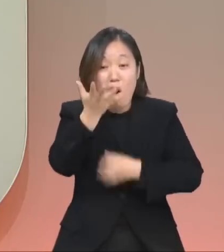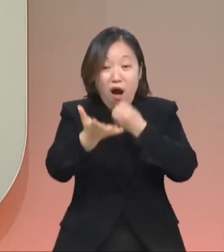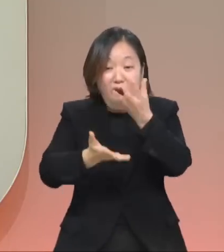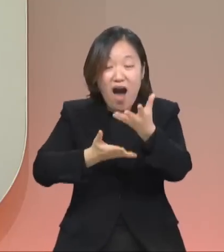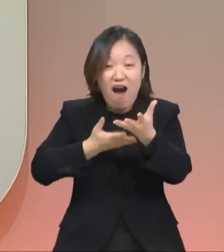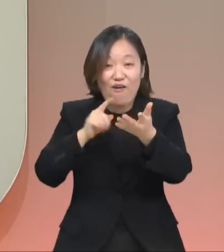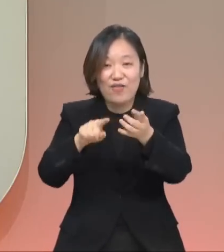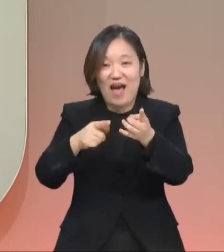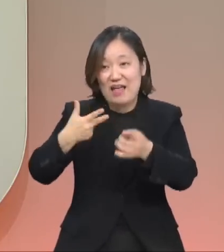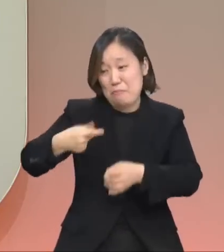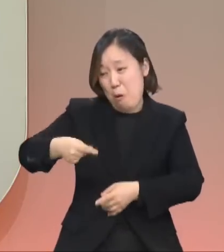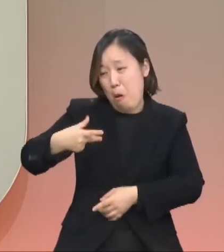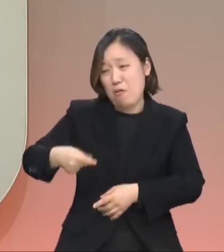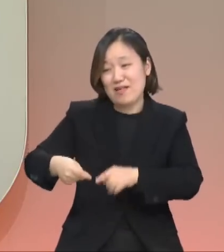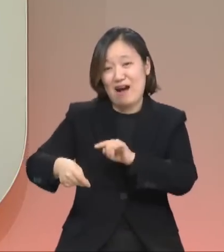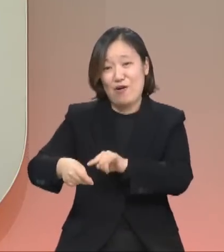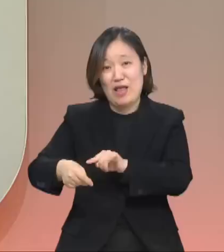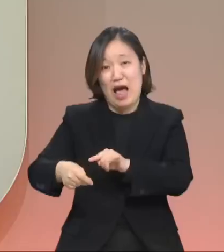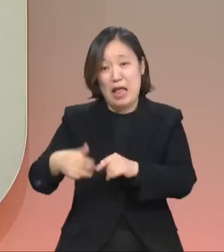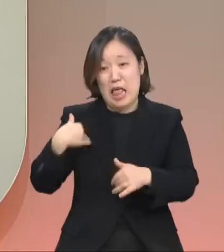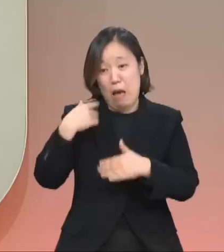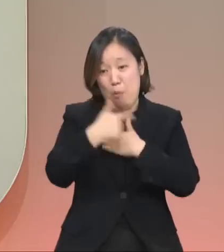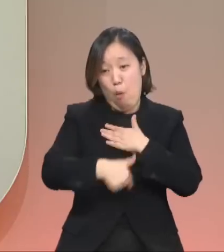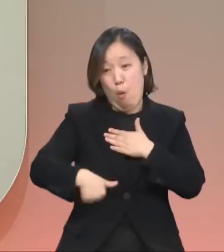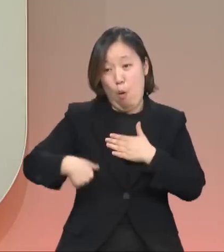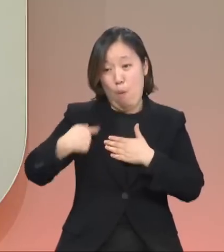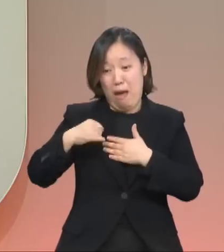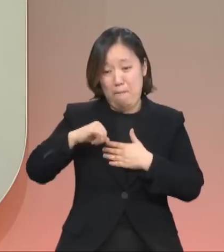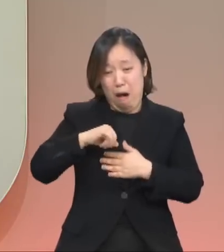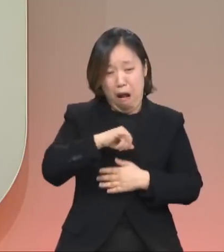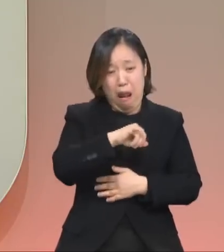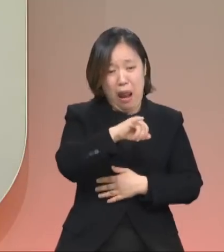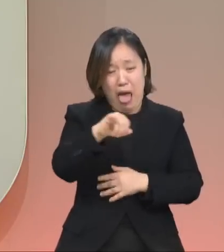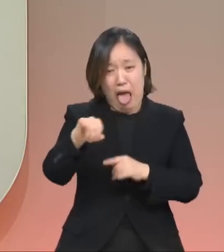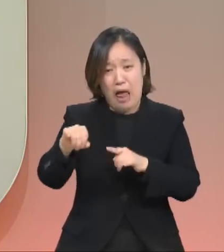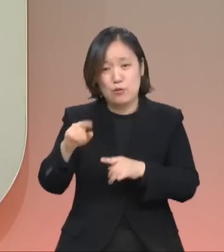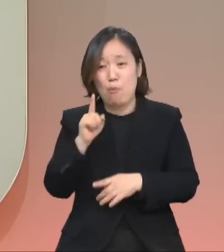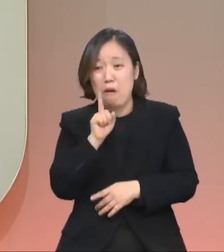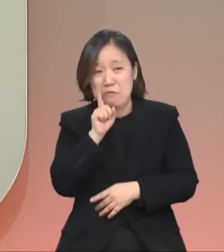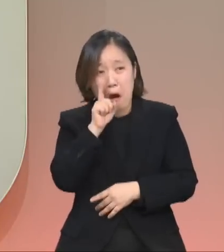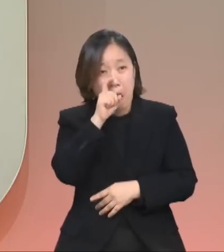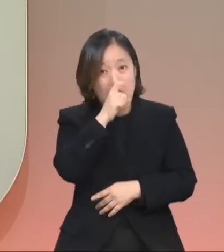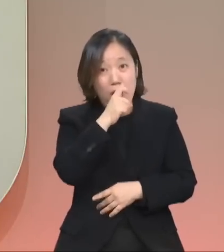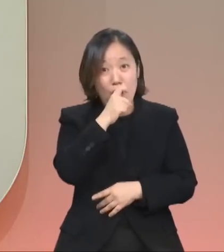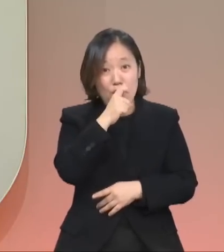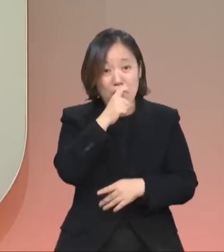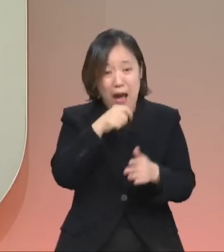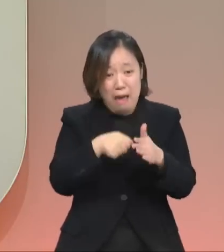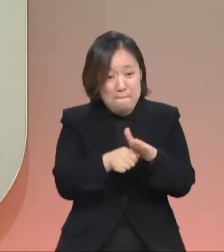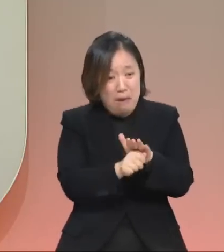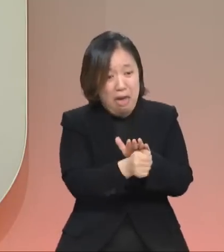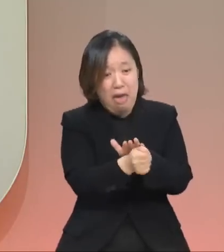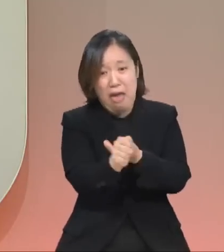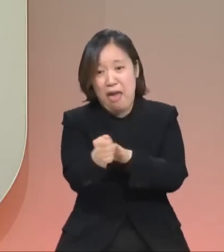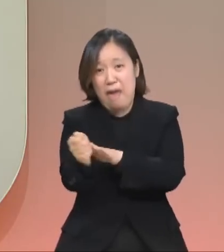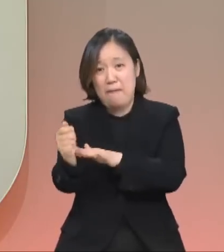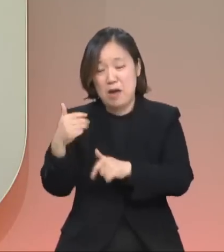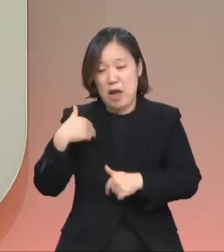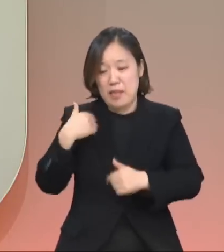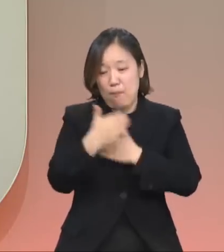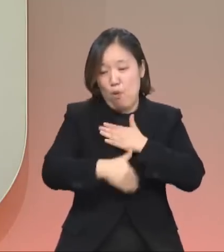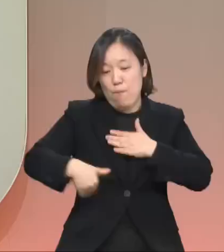시원하게 싼다든가 몸에서 벌레라던가 몸에서 더러운 것들 뱀 같은게 막 몸에서 막